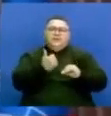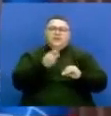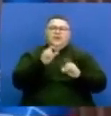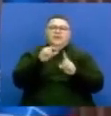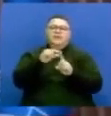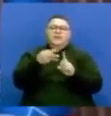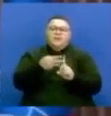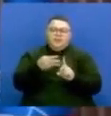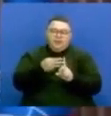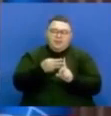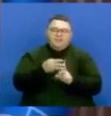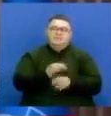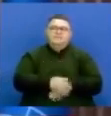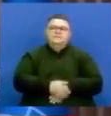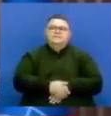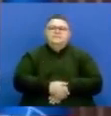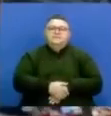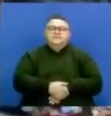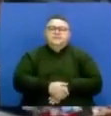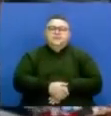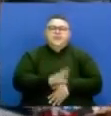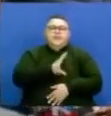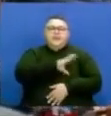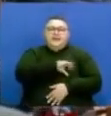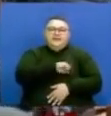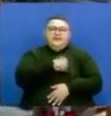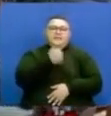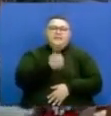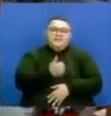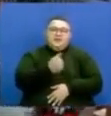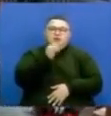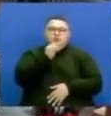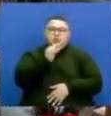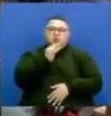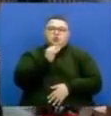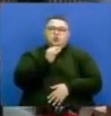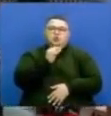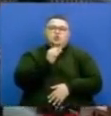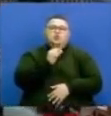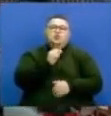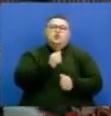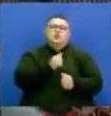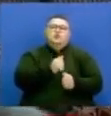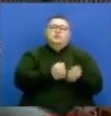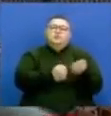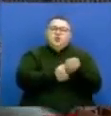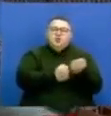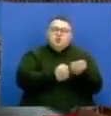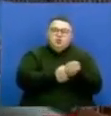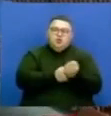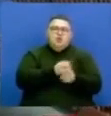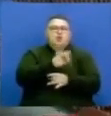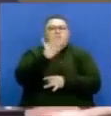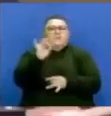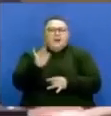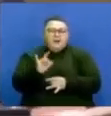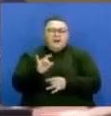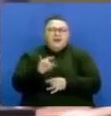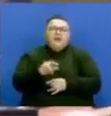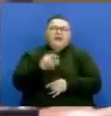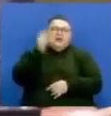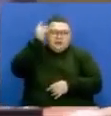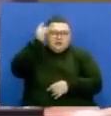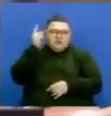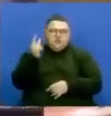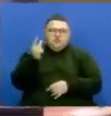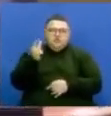PBB dan juga Palestina dapat menjadi co-sponsor berbagai resolusi yang diajukan baik